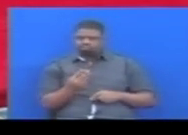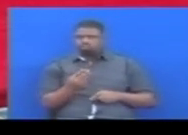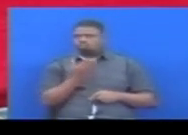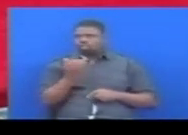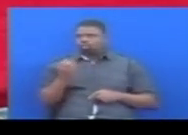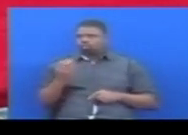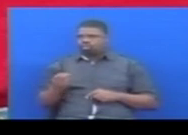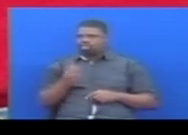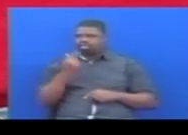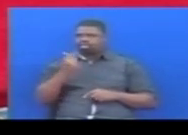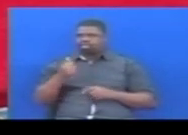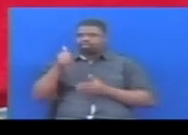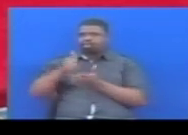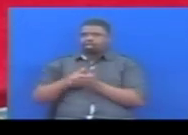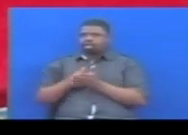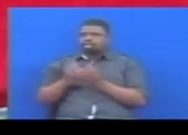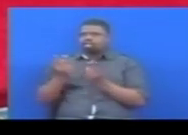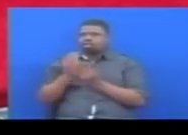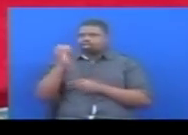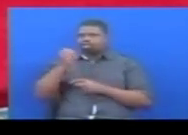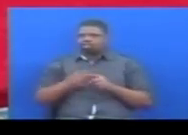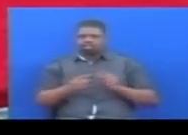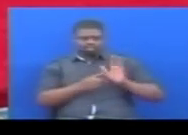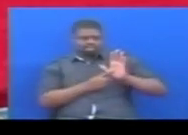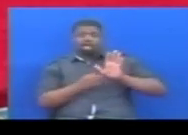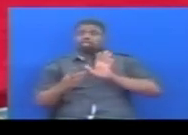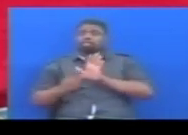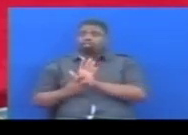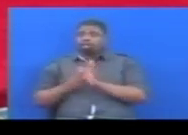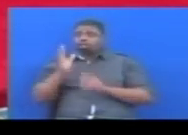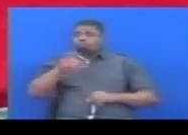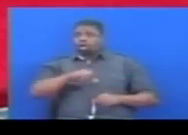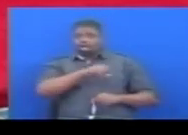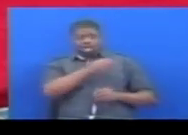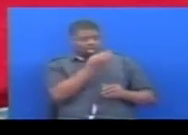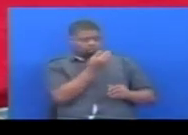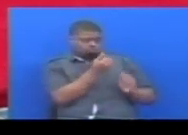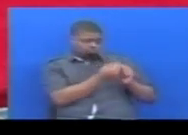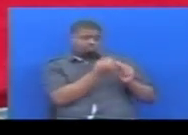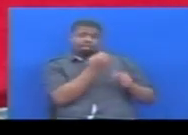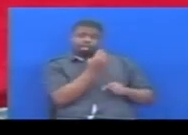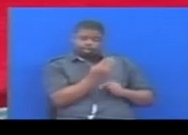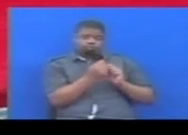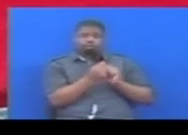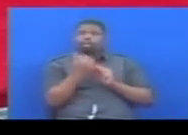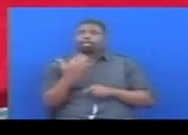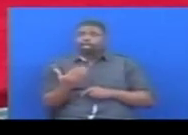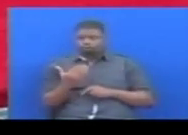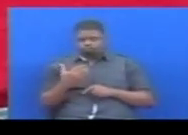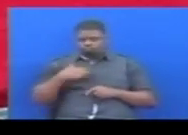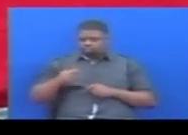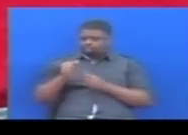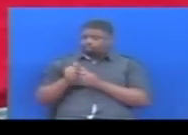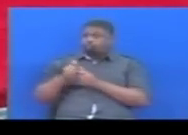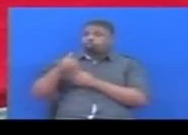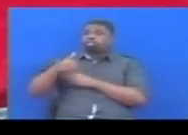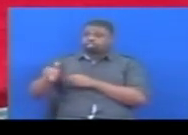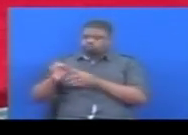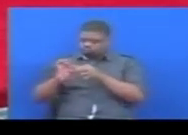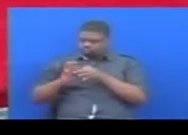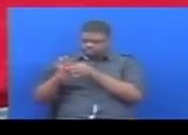bara sawa na 67%. Aidha, kwa mwaka wa fedha 2014-2015 Wizara ya Mambo ya Nje na Ushirikiano wa